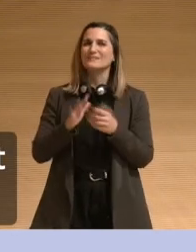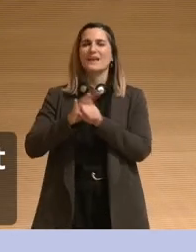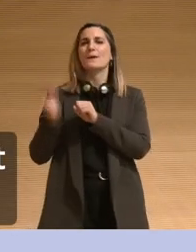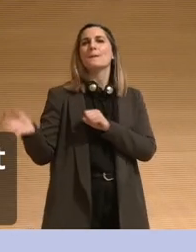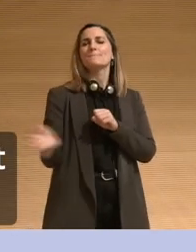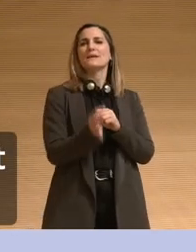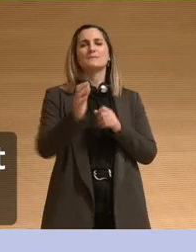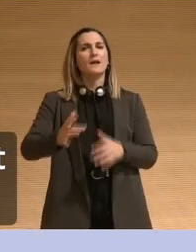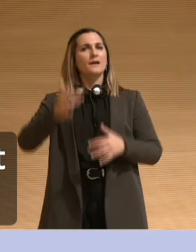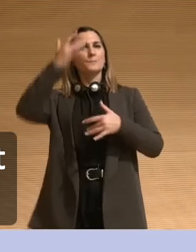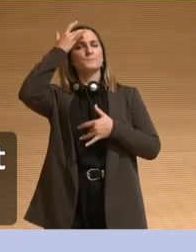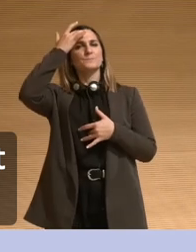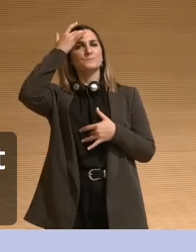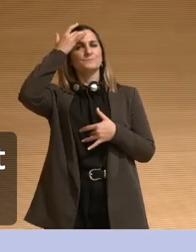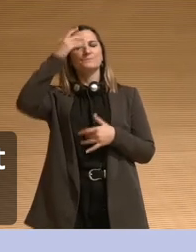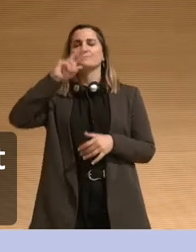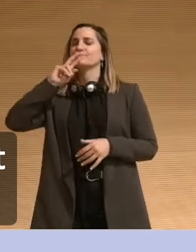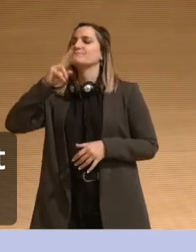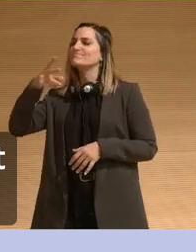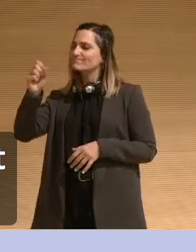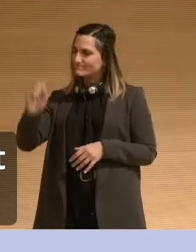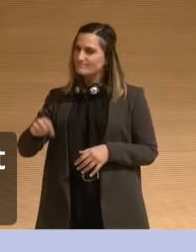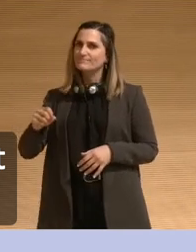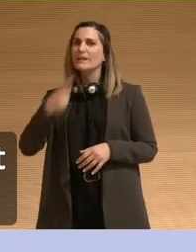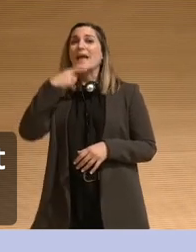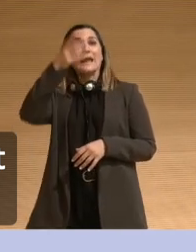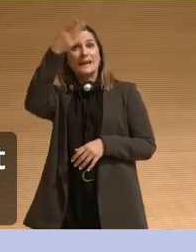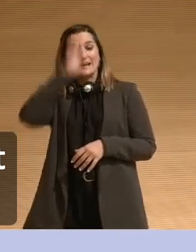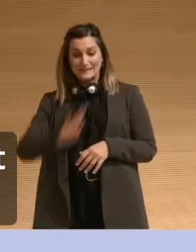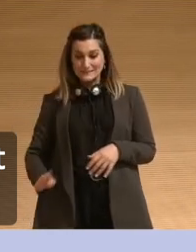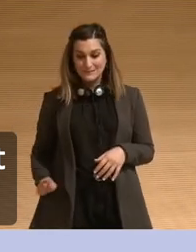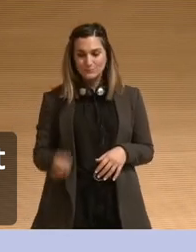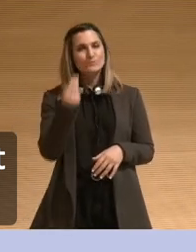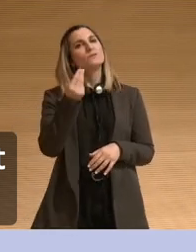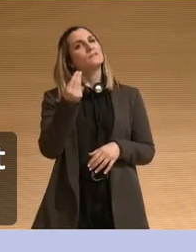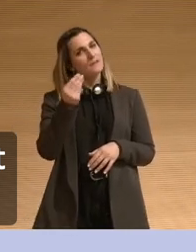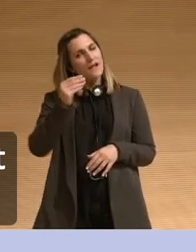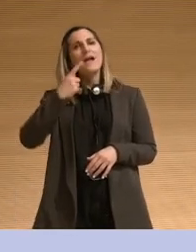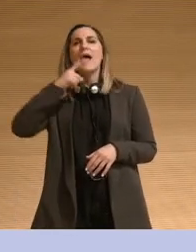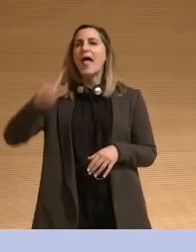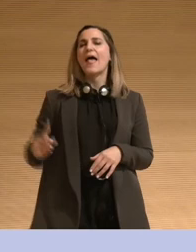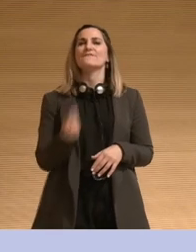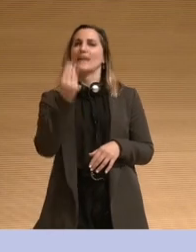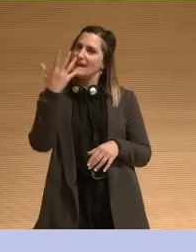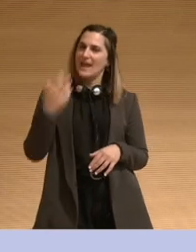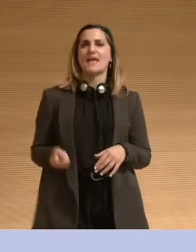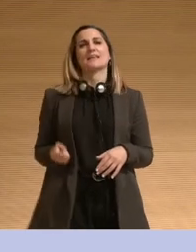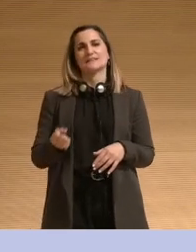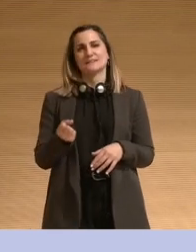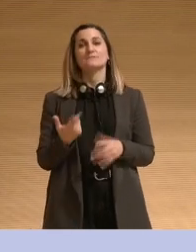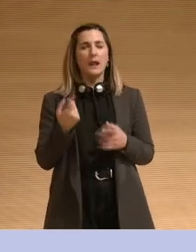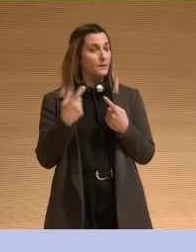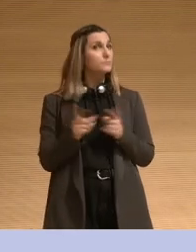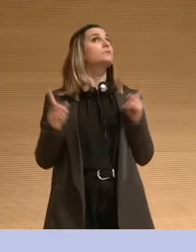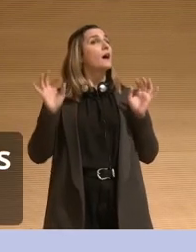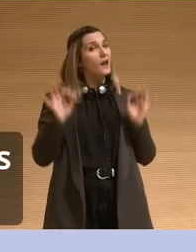Θα χρησιμοποιήσουν, ναι, είναι μια ευκαιρία. Μια κρίση είναι πάντα μια ευκαιρία, όσο και να ακούγεται ανορθόδοξο. Είναι μια μετάβαση σε